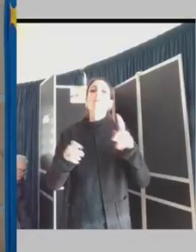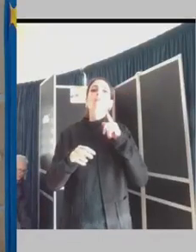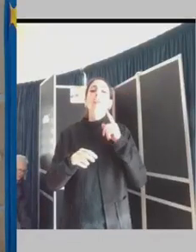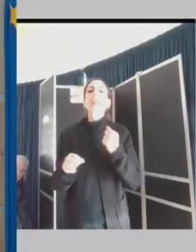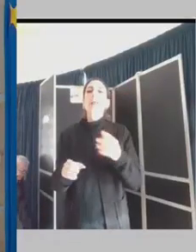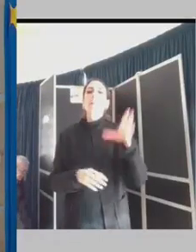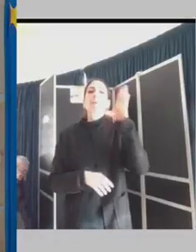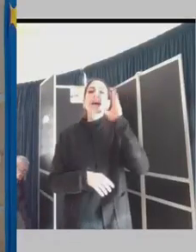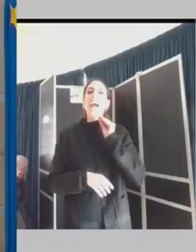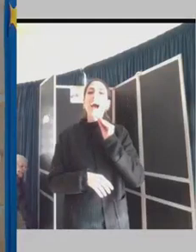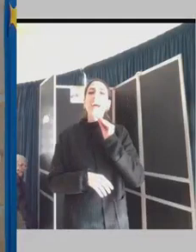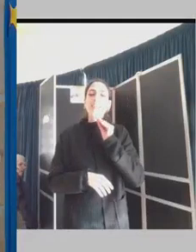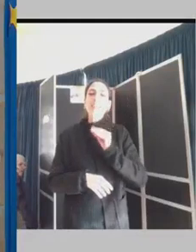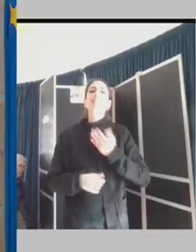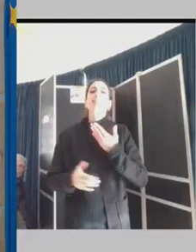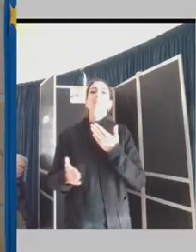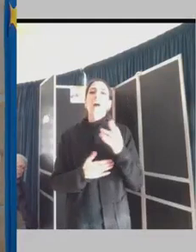una vita.